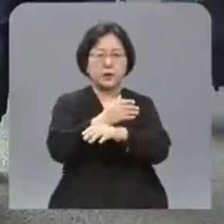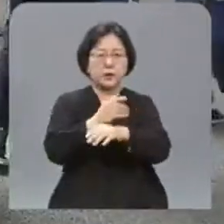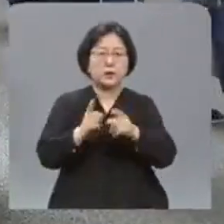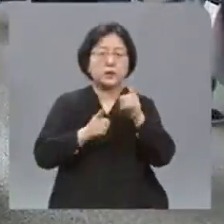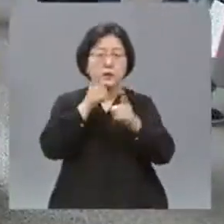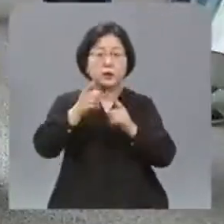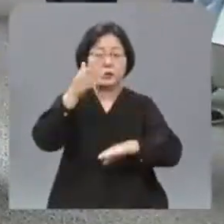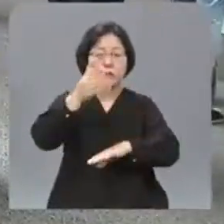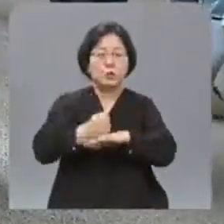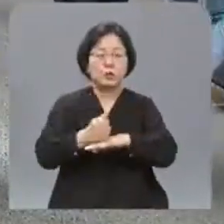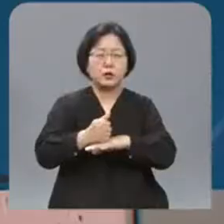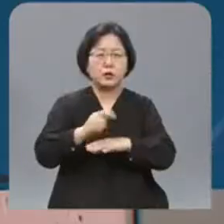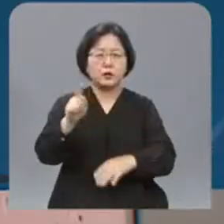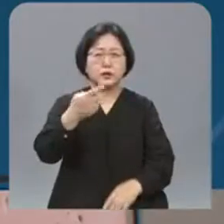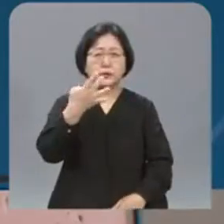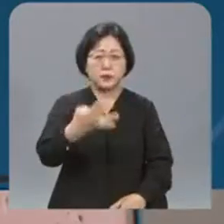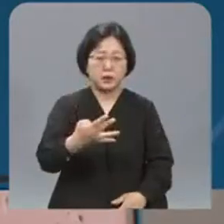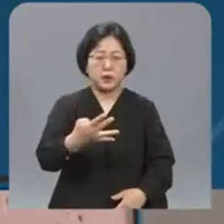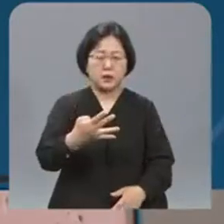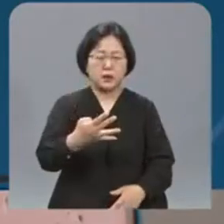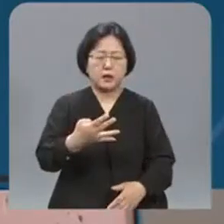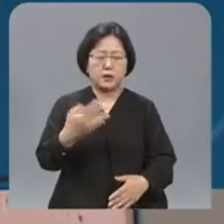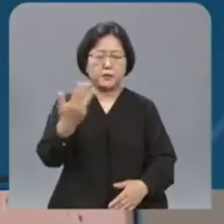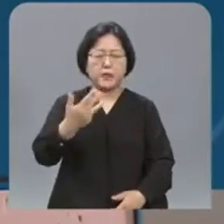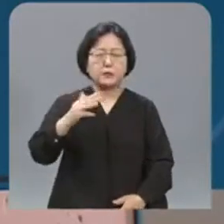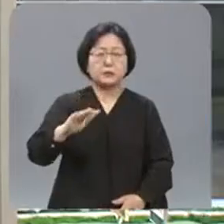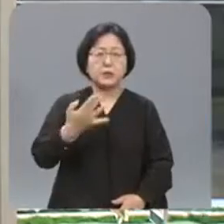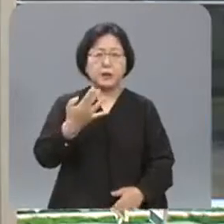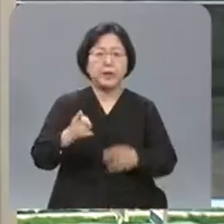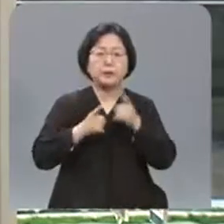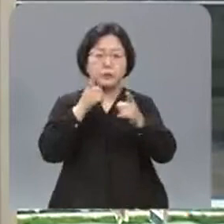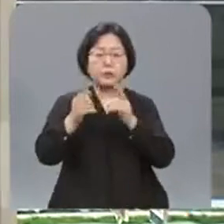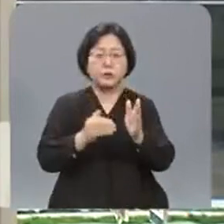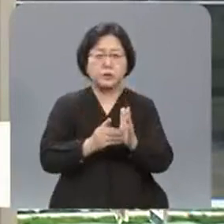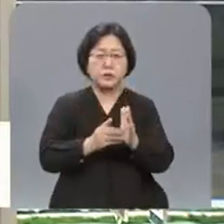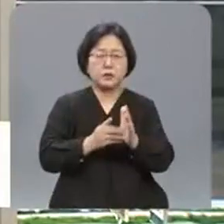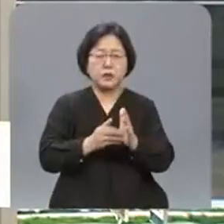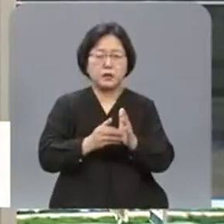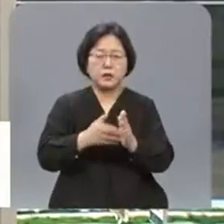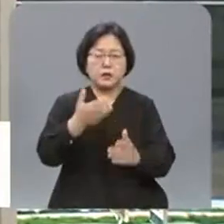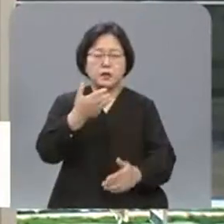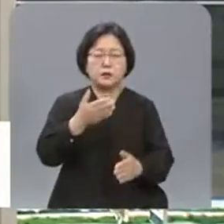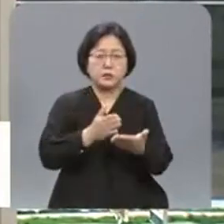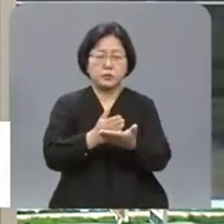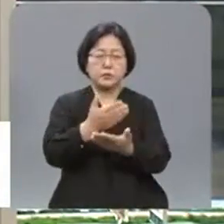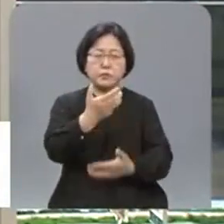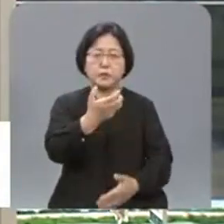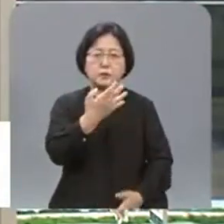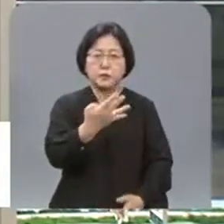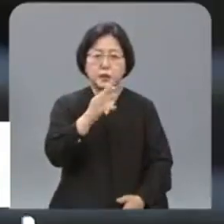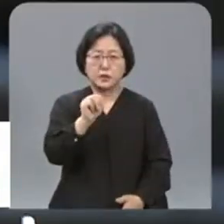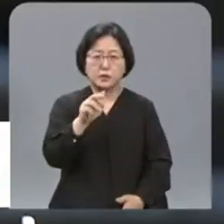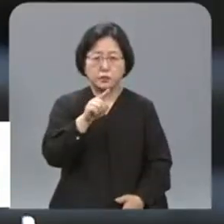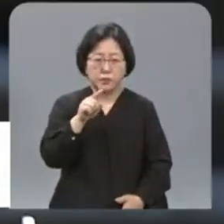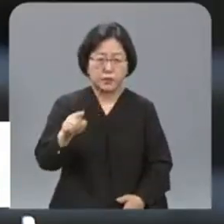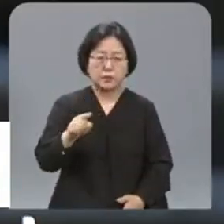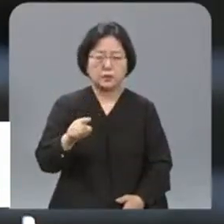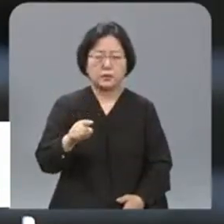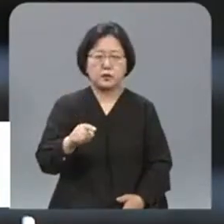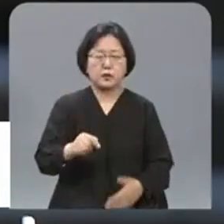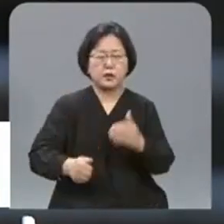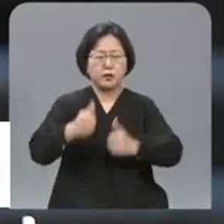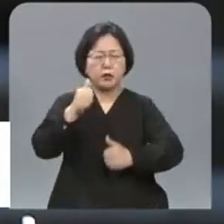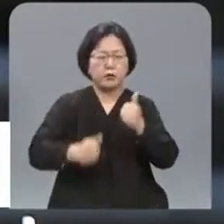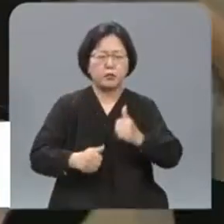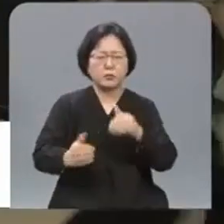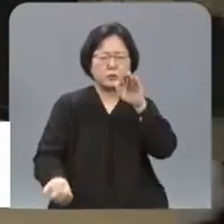결과 704세대 공급에 8,400건이 접수됐는데 국민평형으로 불리는 전용면적 84제곱미터의 경우